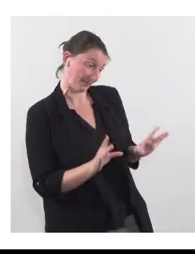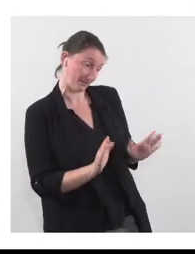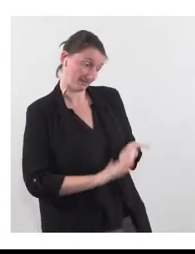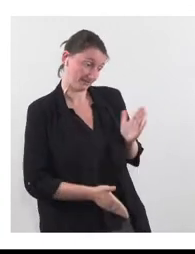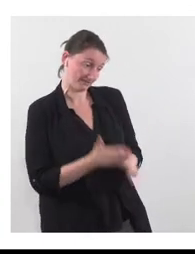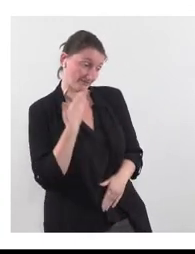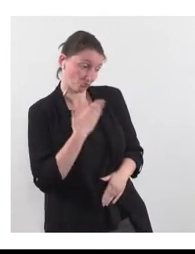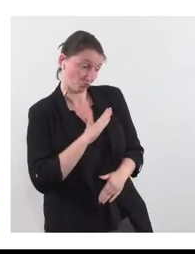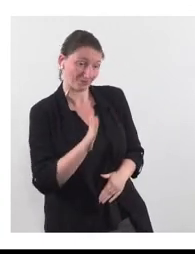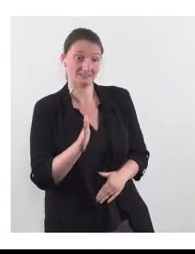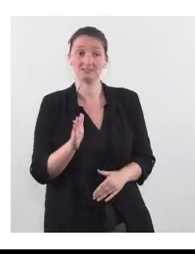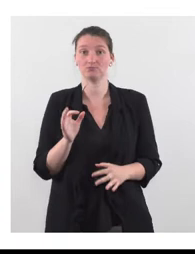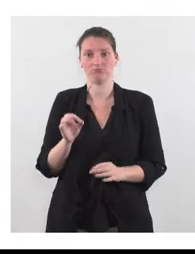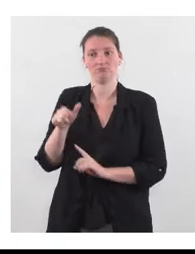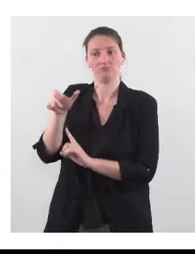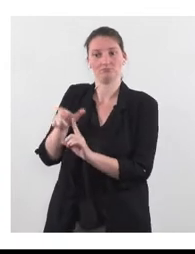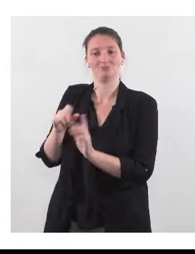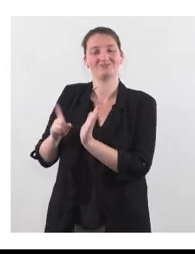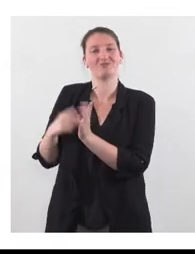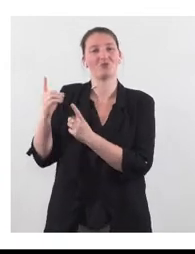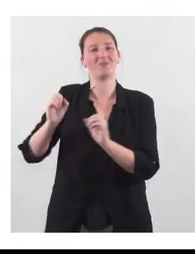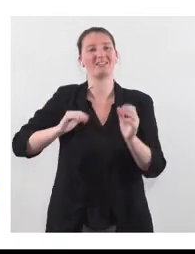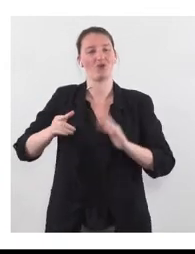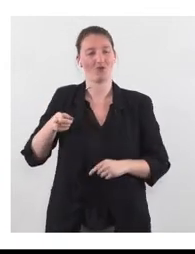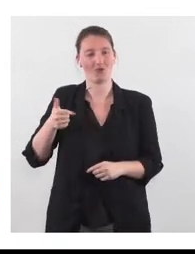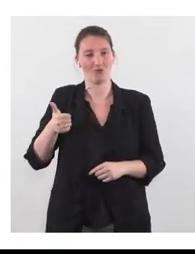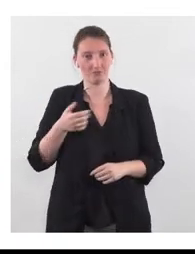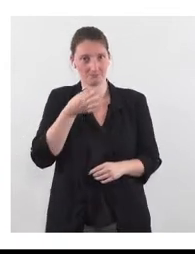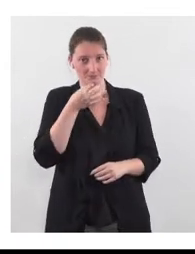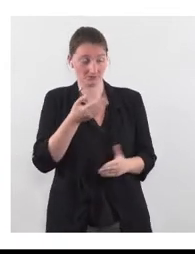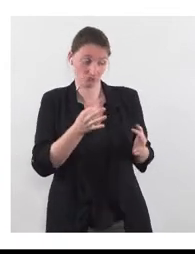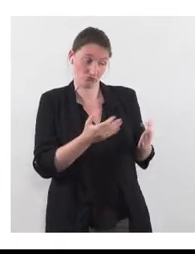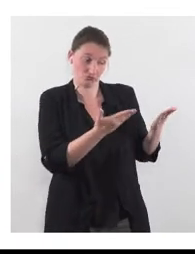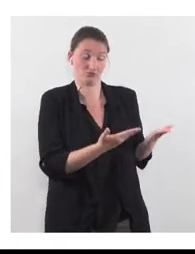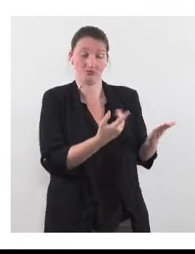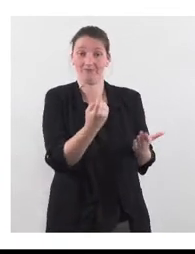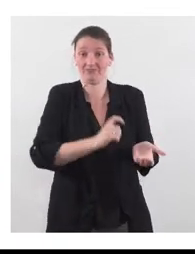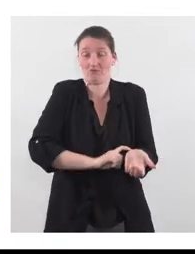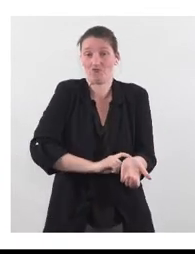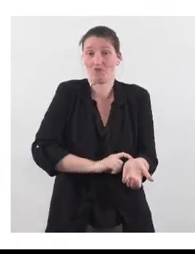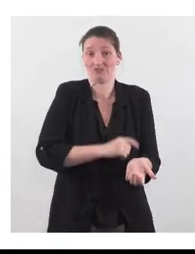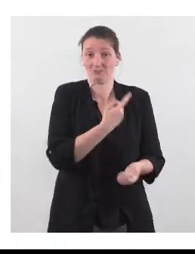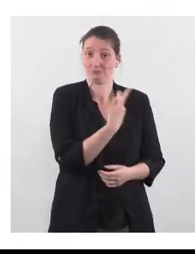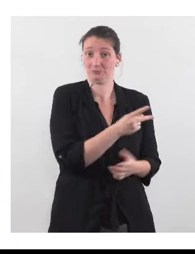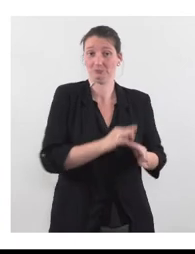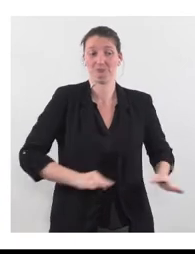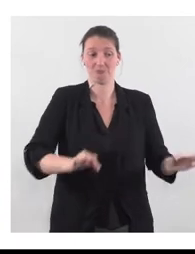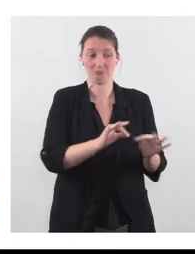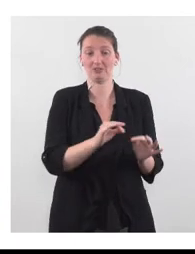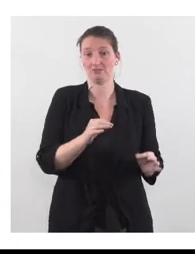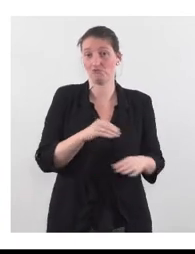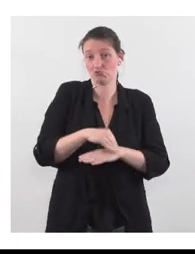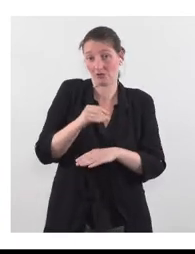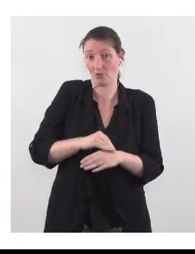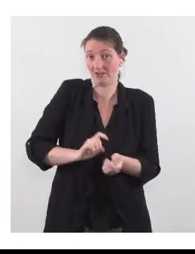dit que c'était parce qu'il avait une origine ethnique différente, qui n'était pas